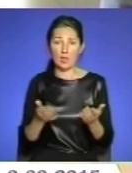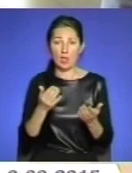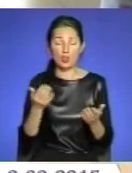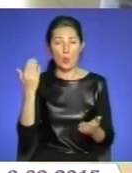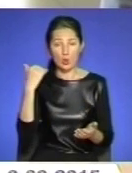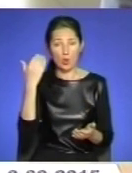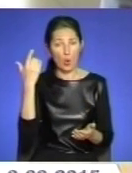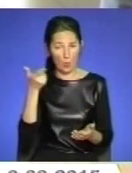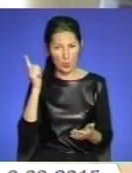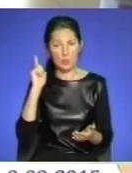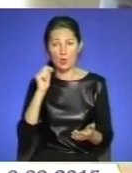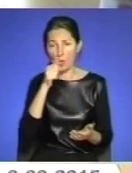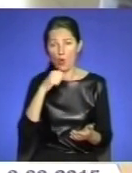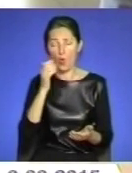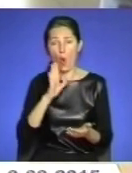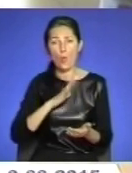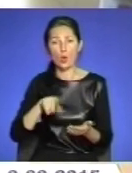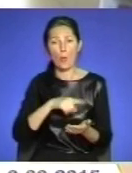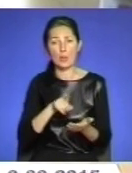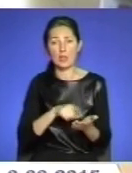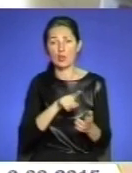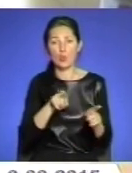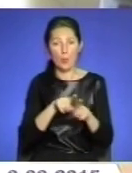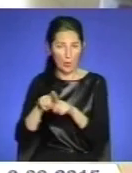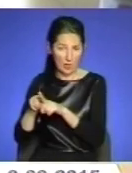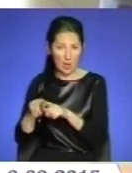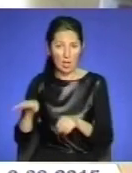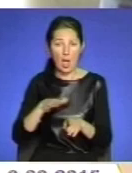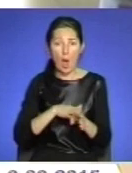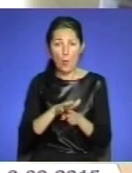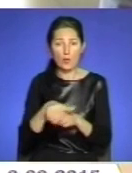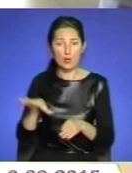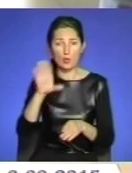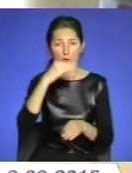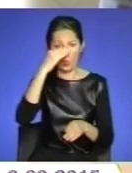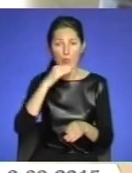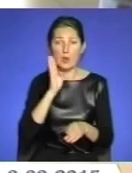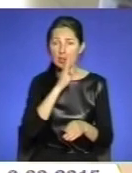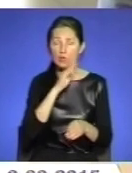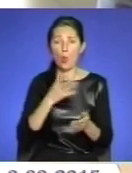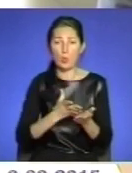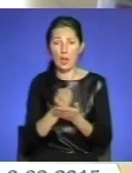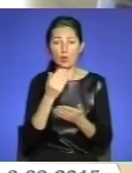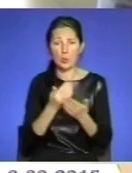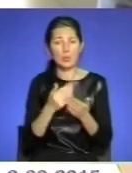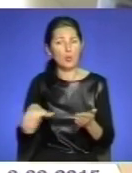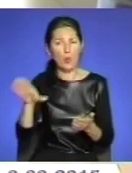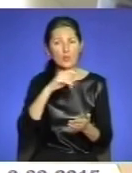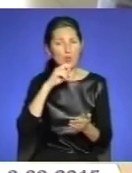минулому, позаминулому році ставилося питання, що прирівняти повністю всю батьківську оплату десь приблизно по всій Україні